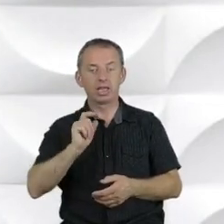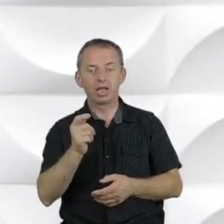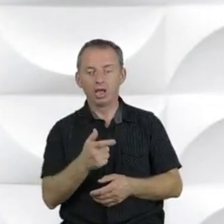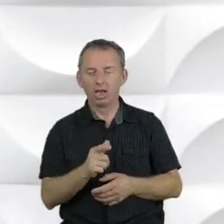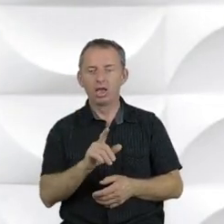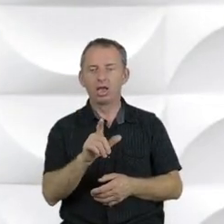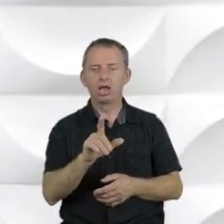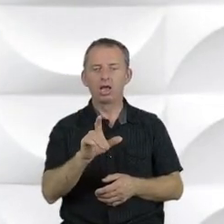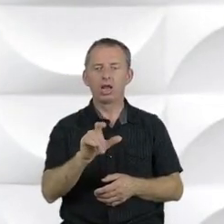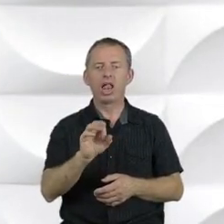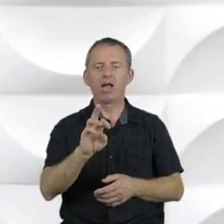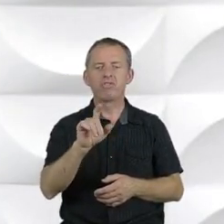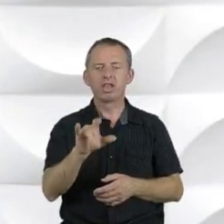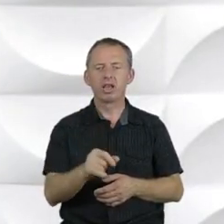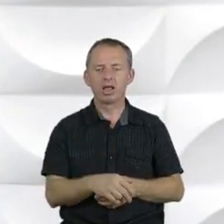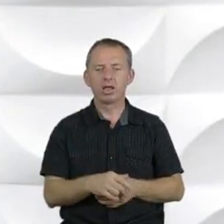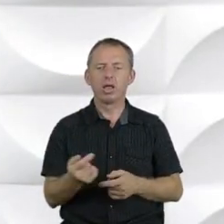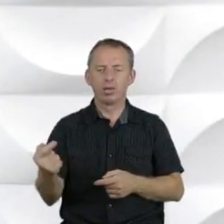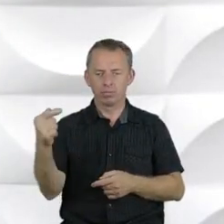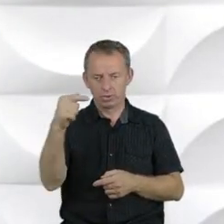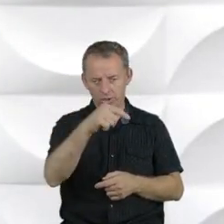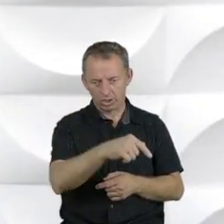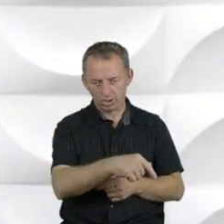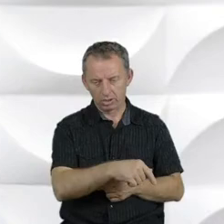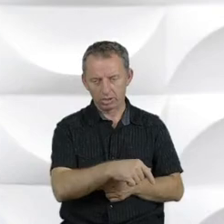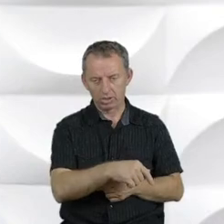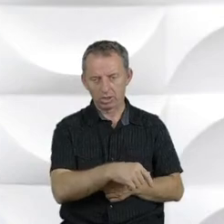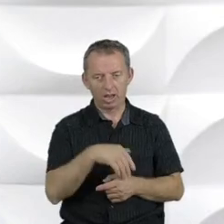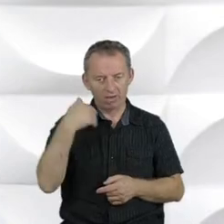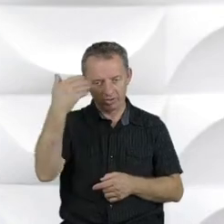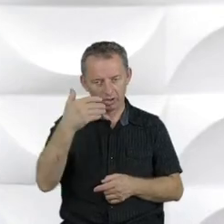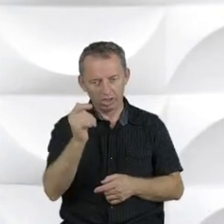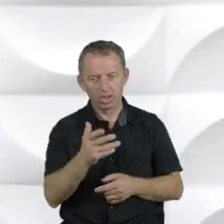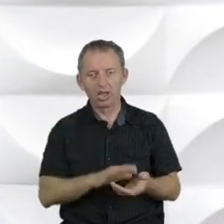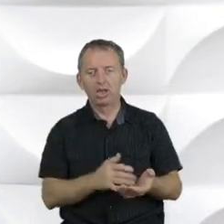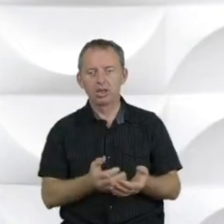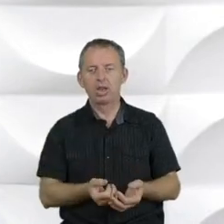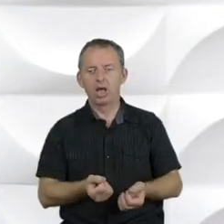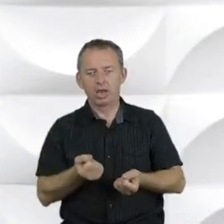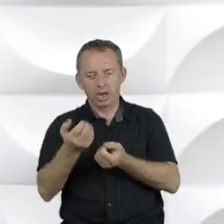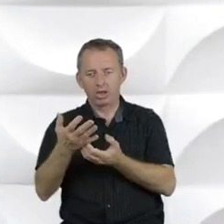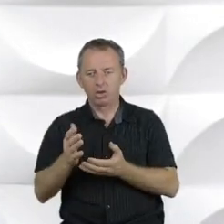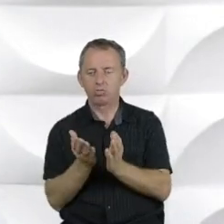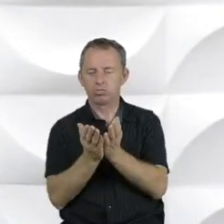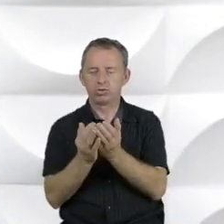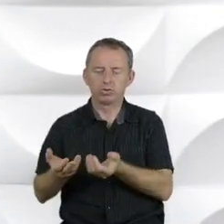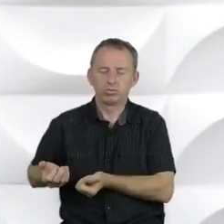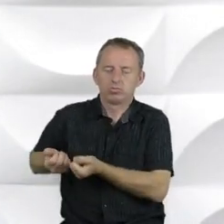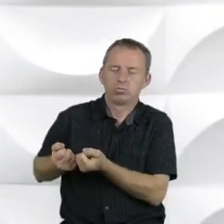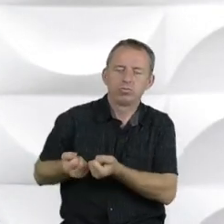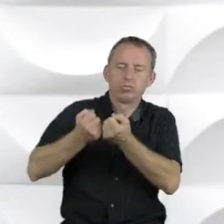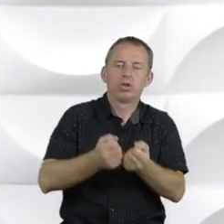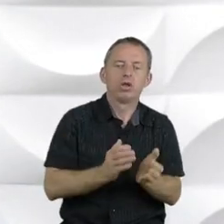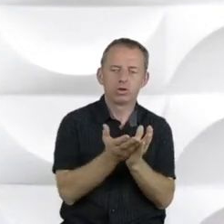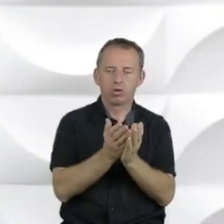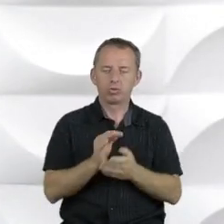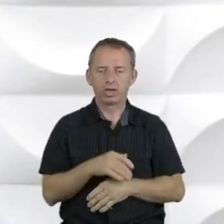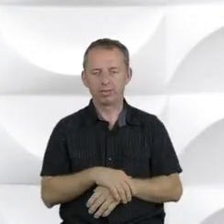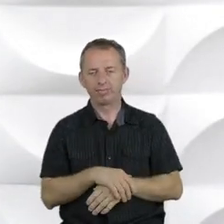Lawaty, gdy przychodził na wykłady, to zazwyczaj z naręczem różnych książek.